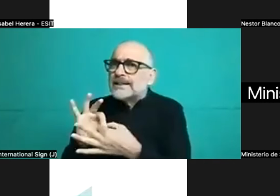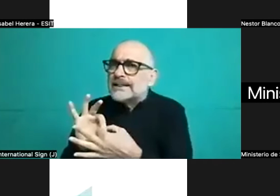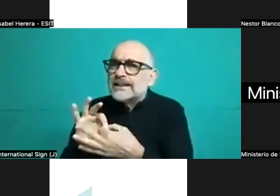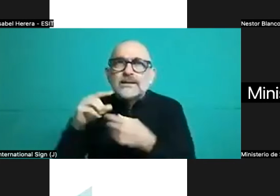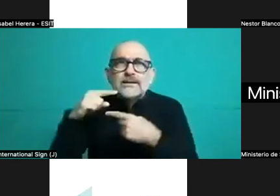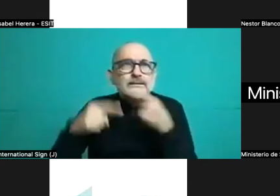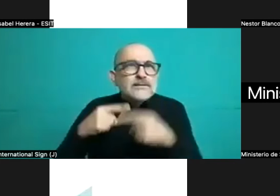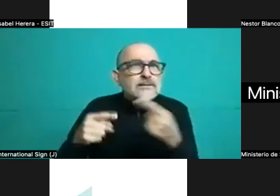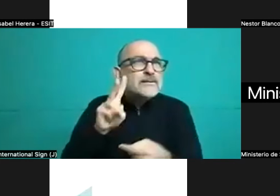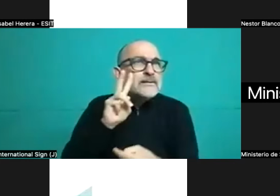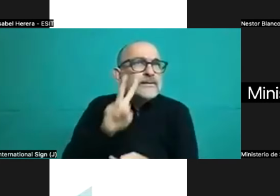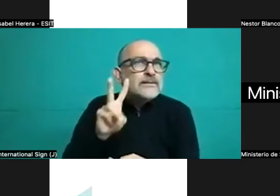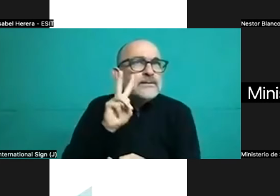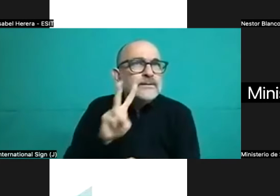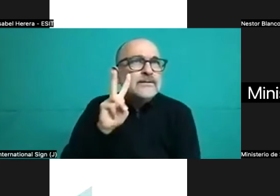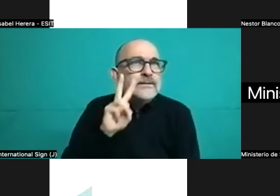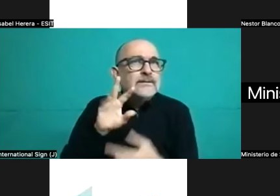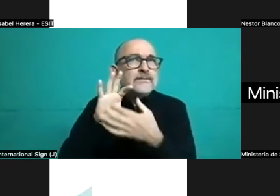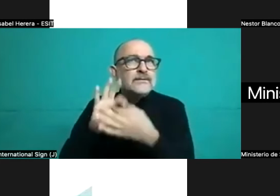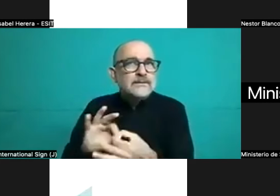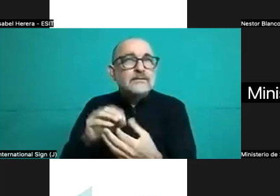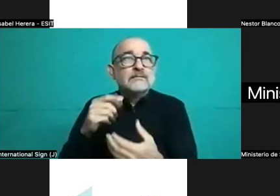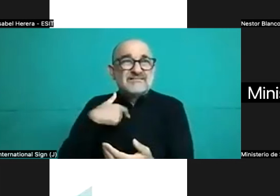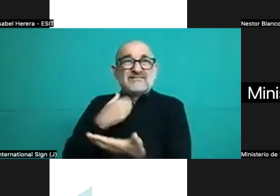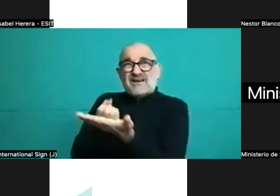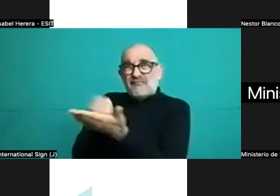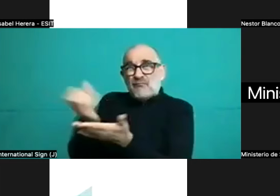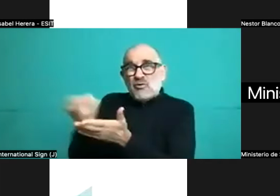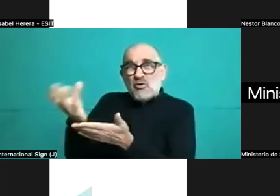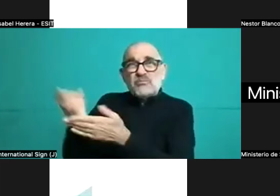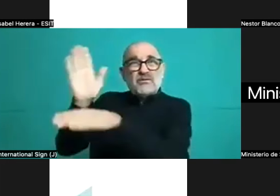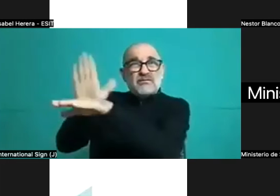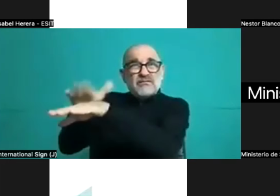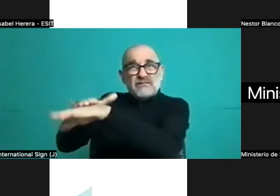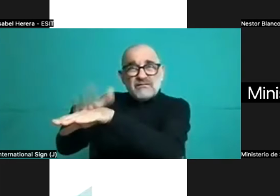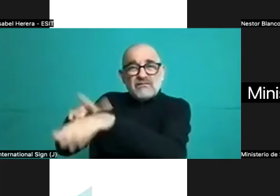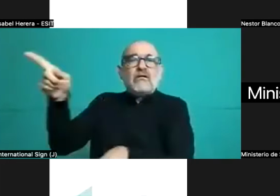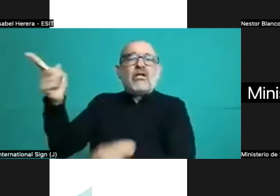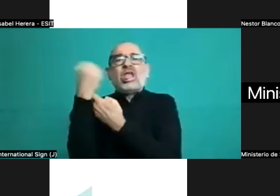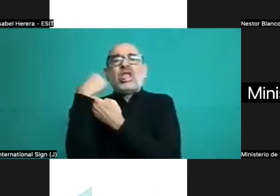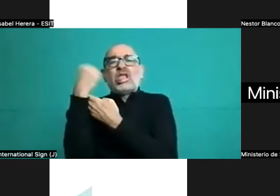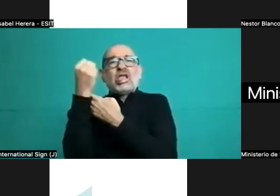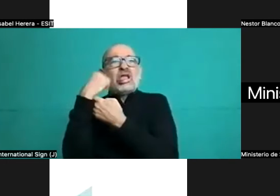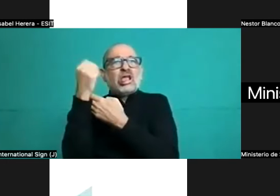Le traitement n'était pas le bon traitement. Et donc, les risques